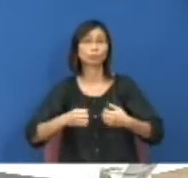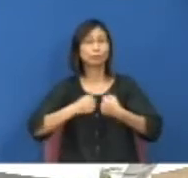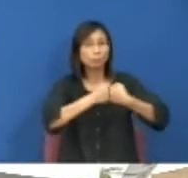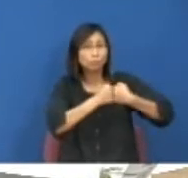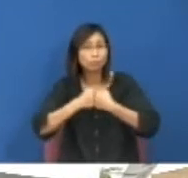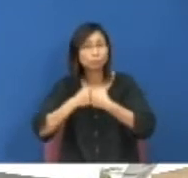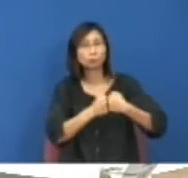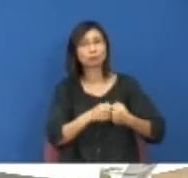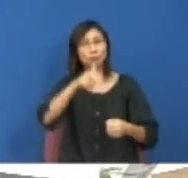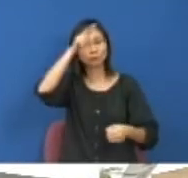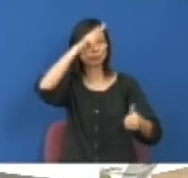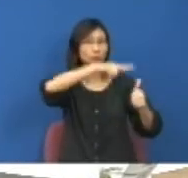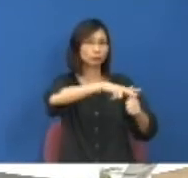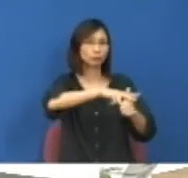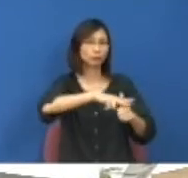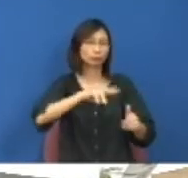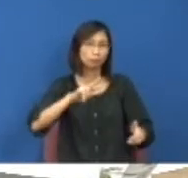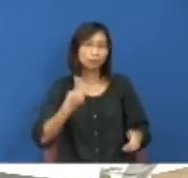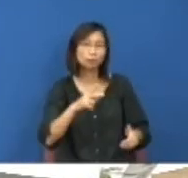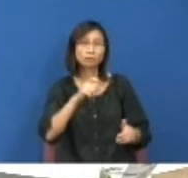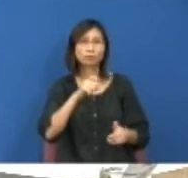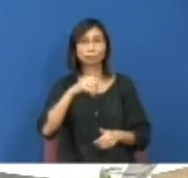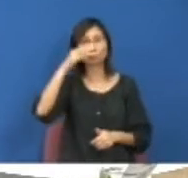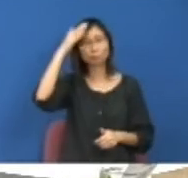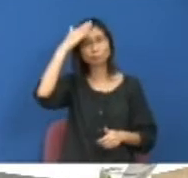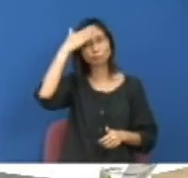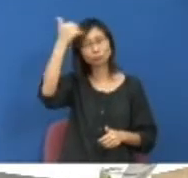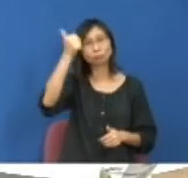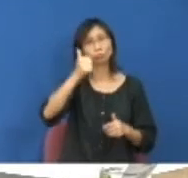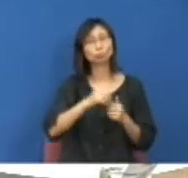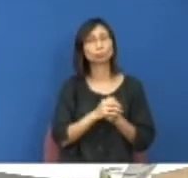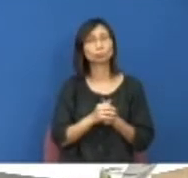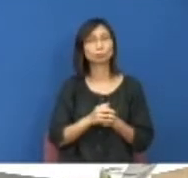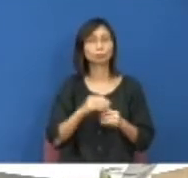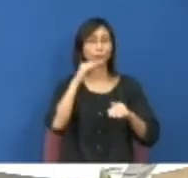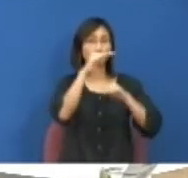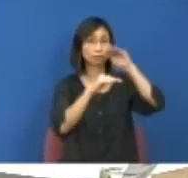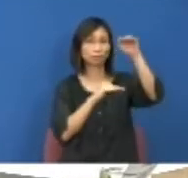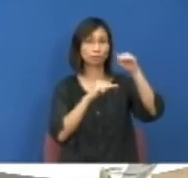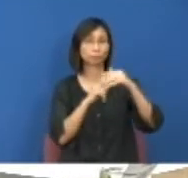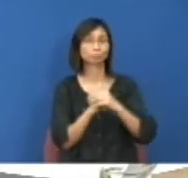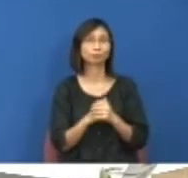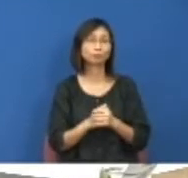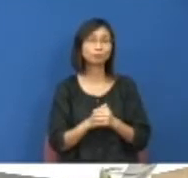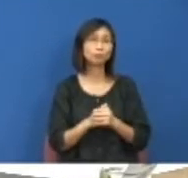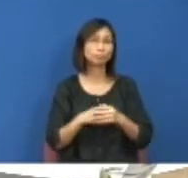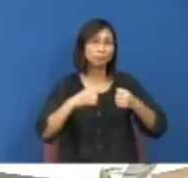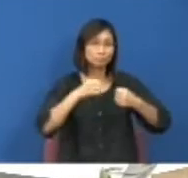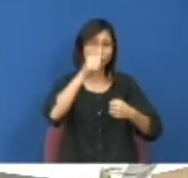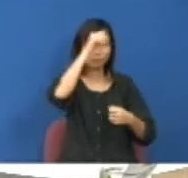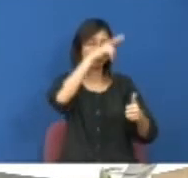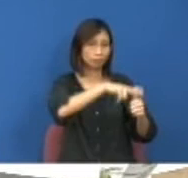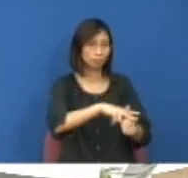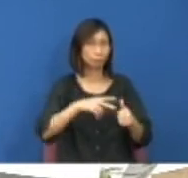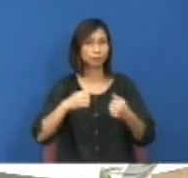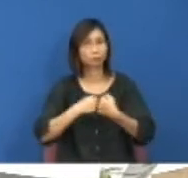表現為一個有意識嘅。階級去進行呢、這個政治嘅抗爭，同埋其他嘅